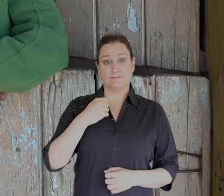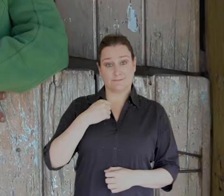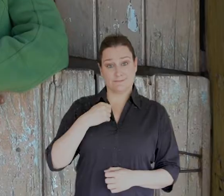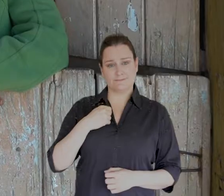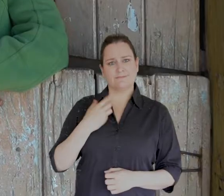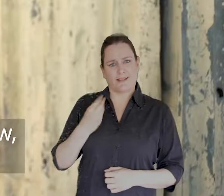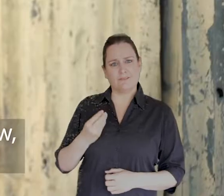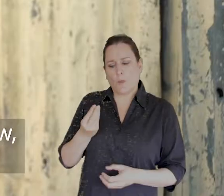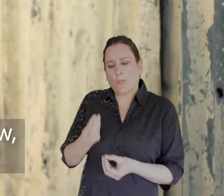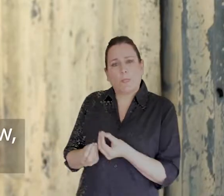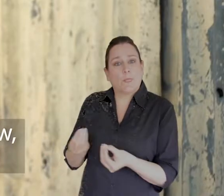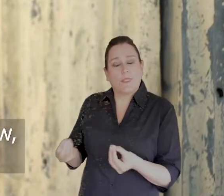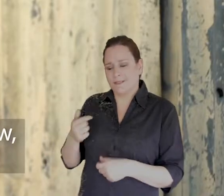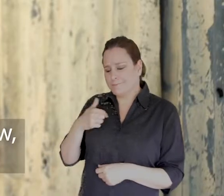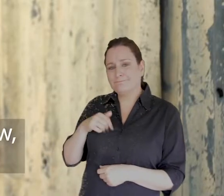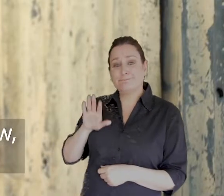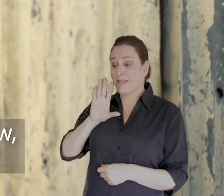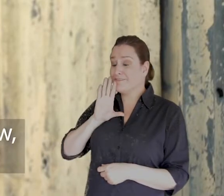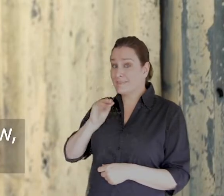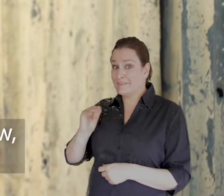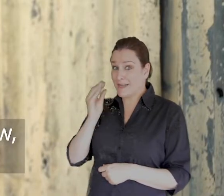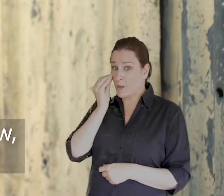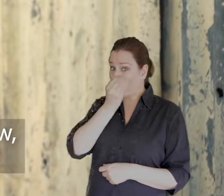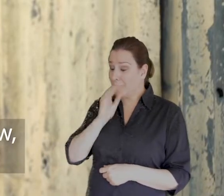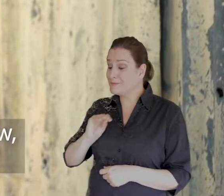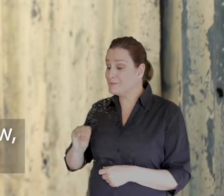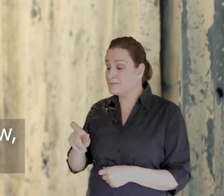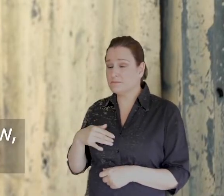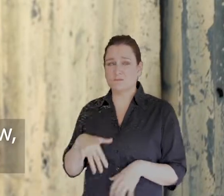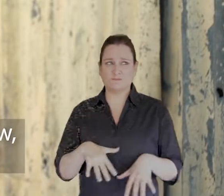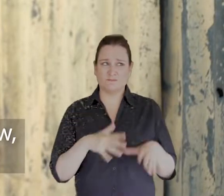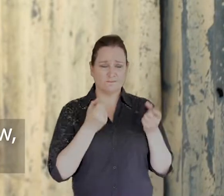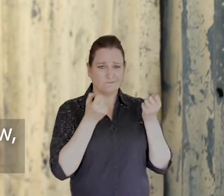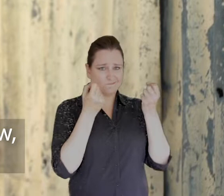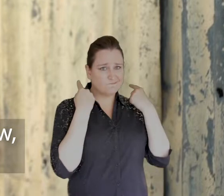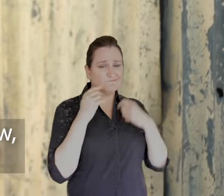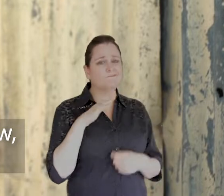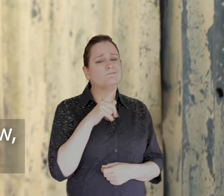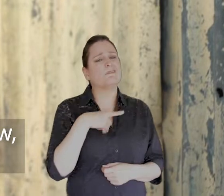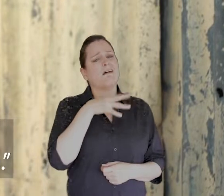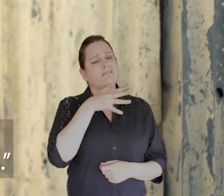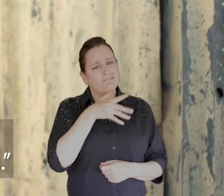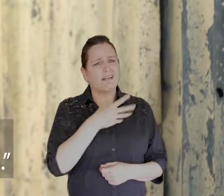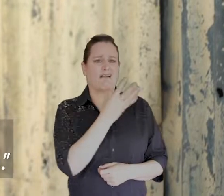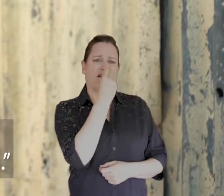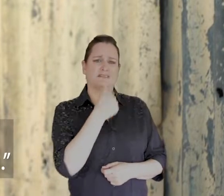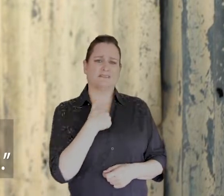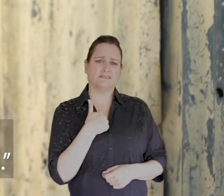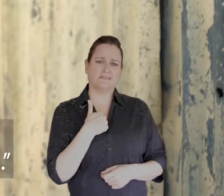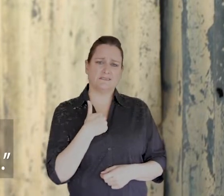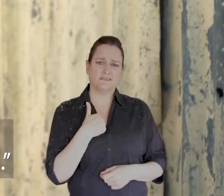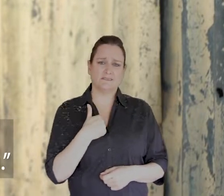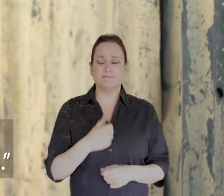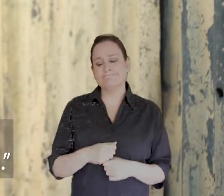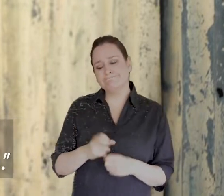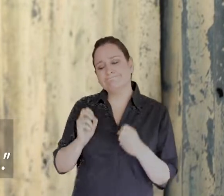getrouwd Joseph. As ek nou met my kleintjie praat, dan verstaan sy nie. Dan sê sy vir my, oma,